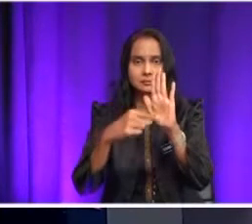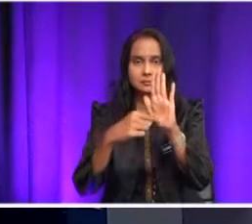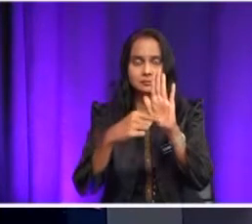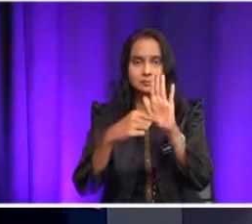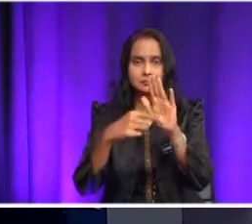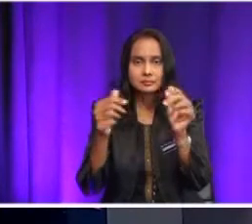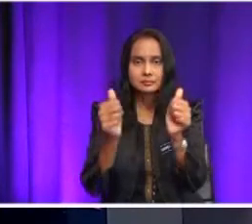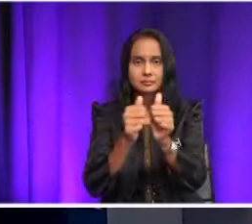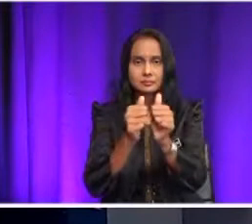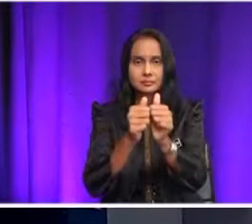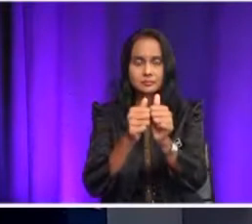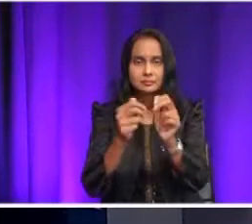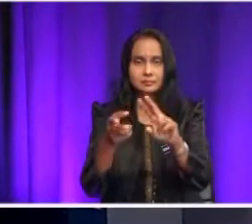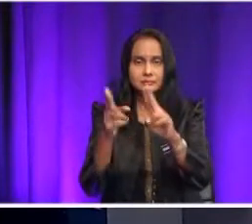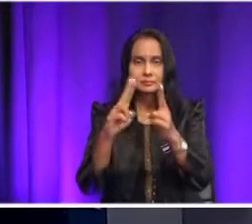label